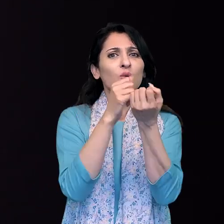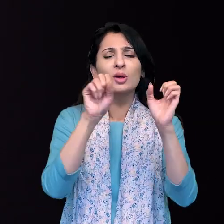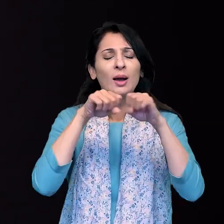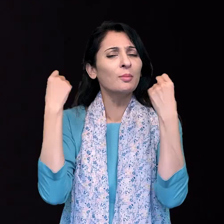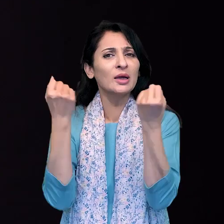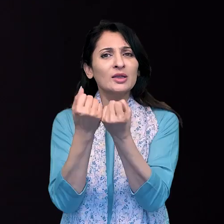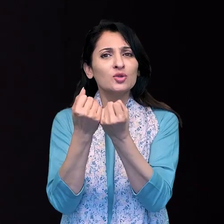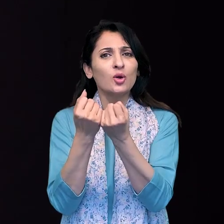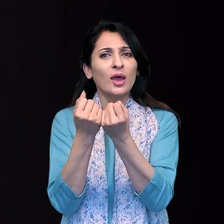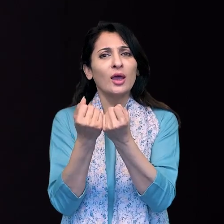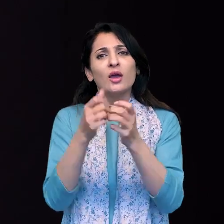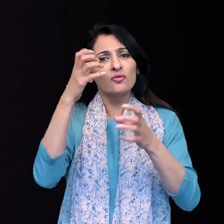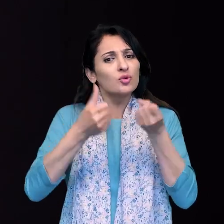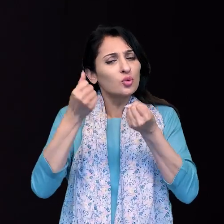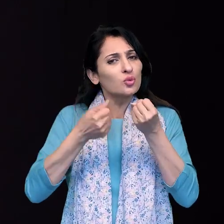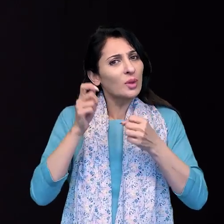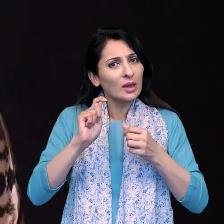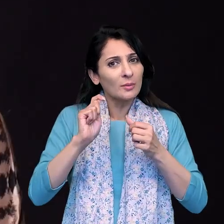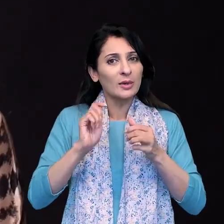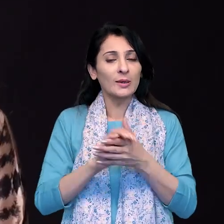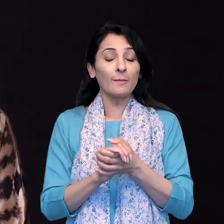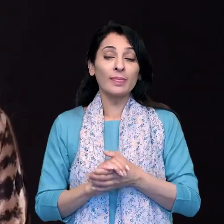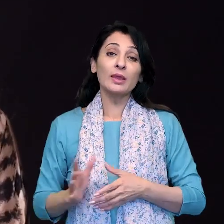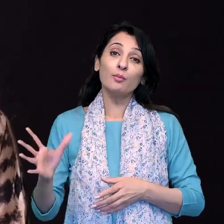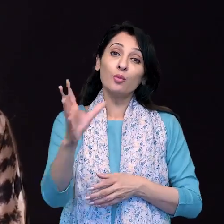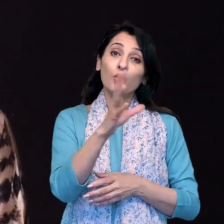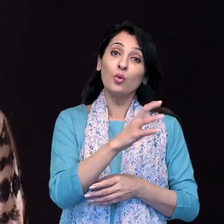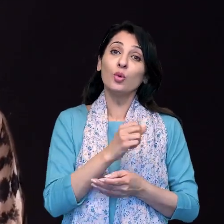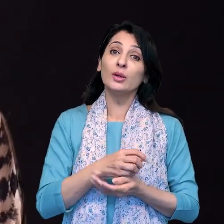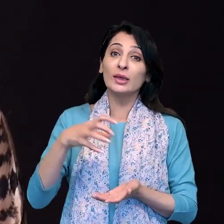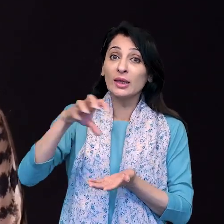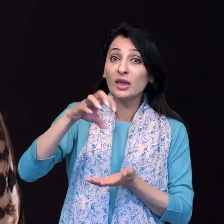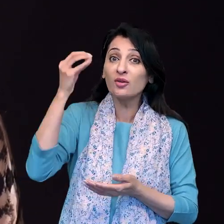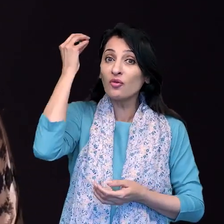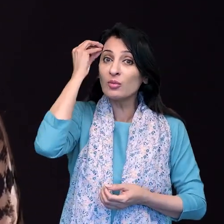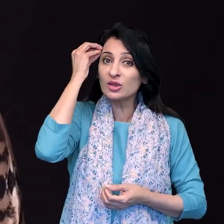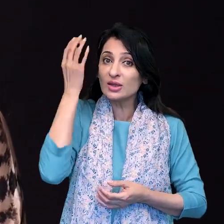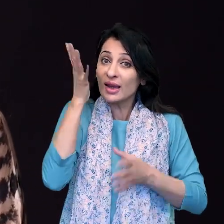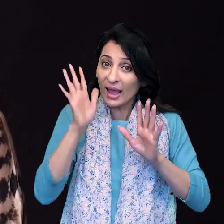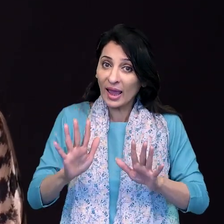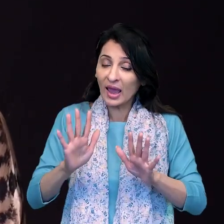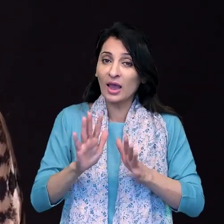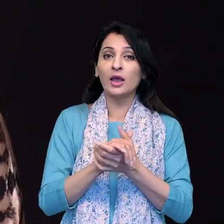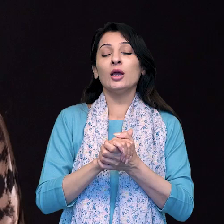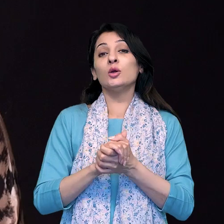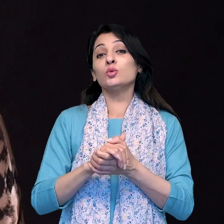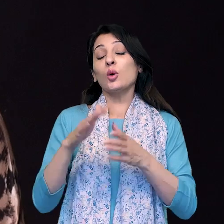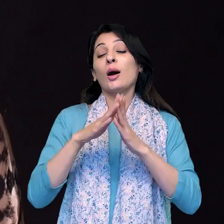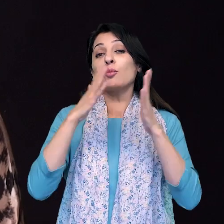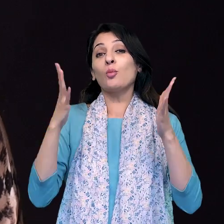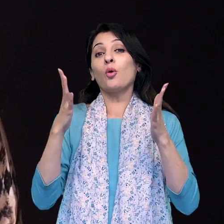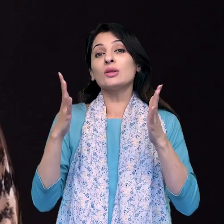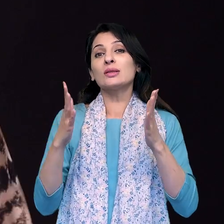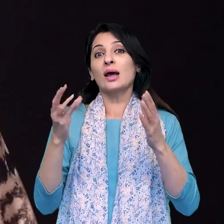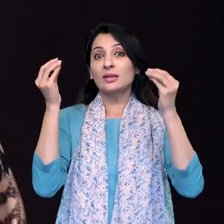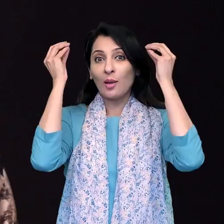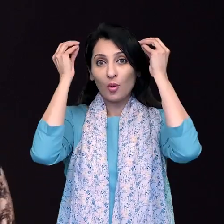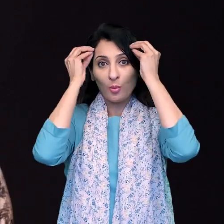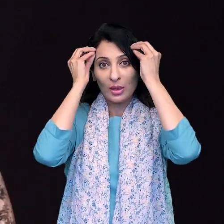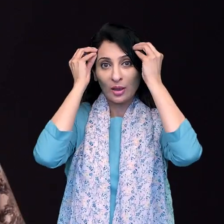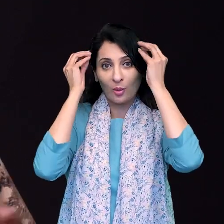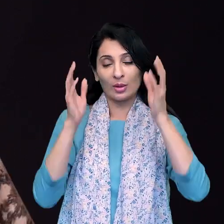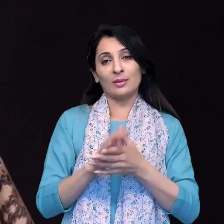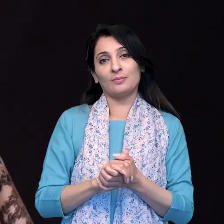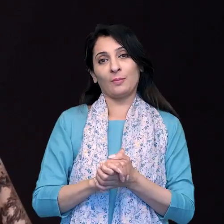को क्या पसंद है, ना पसंद है, अगर आपके पास ये सारी इंफॉर्मेशन हो, यू विल टेक बेटर डिसीजंस, यू विल बी मोर इन्फॉर्म्ड